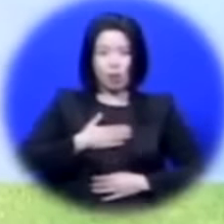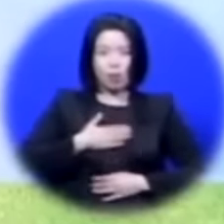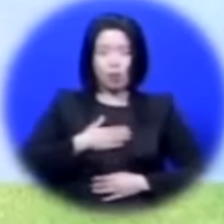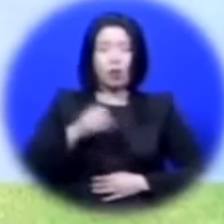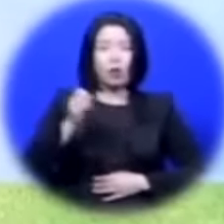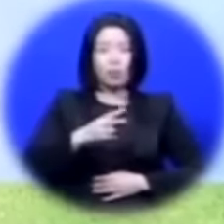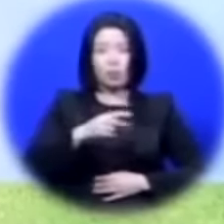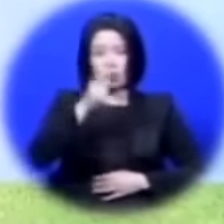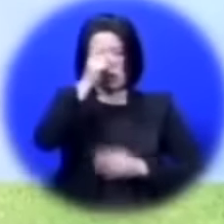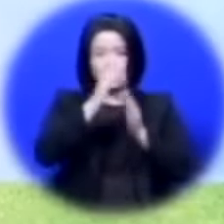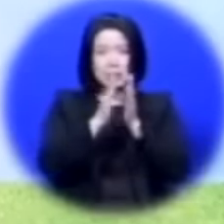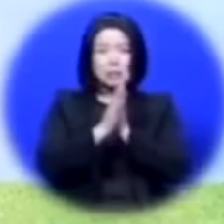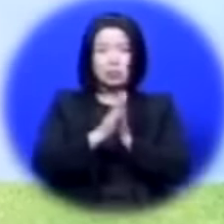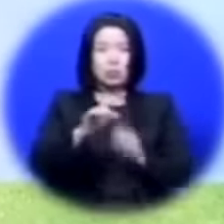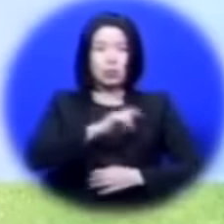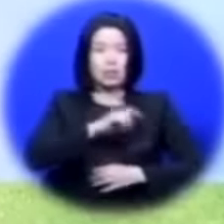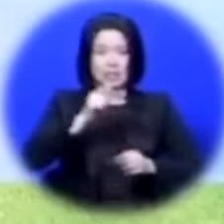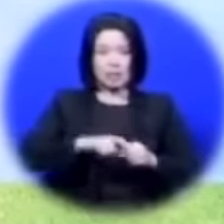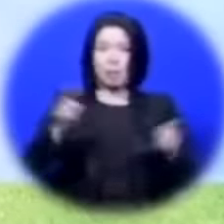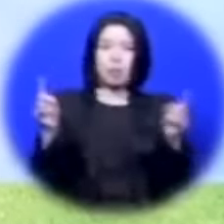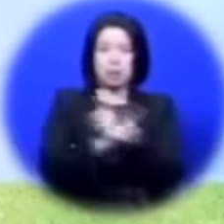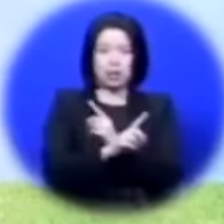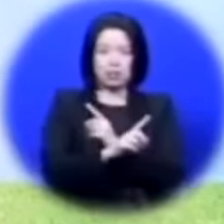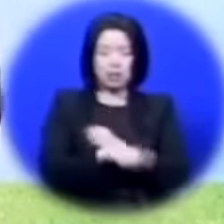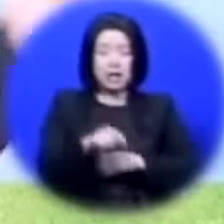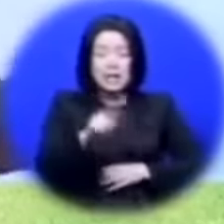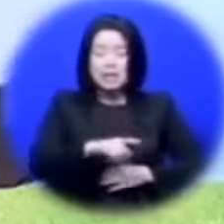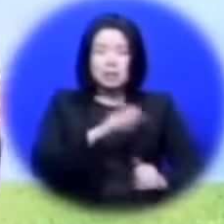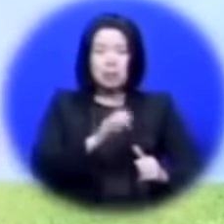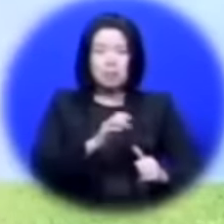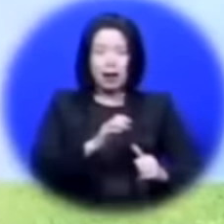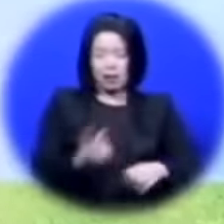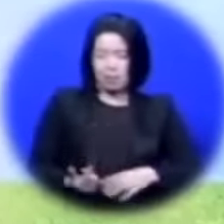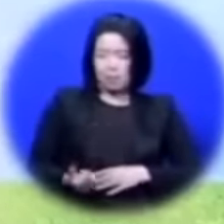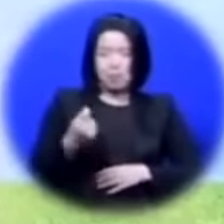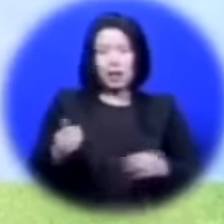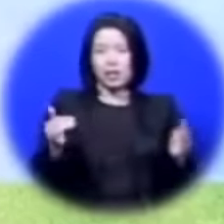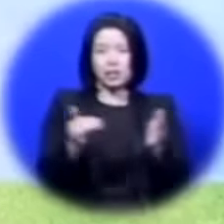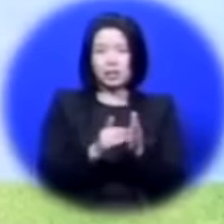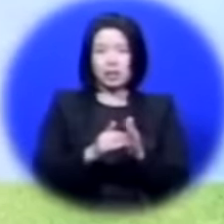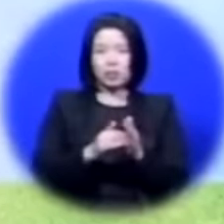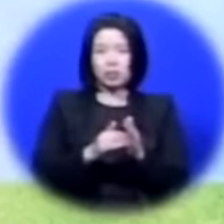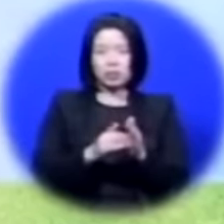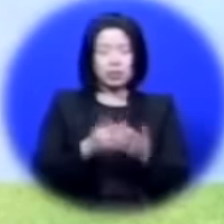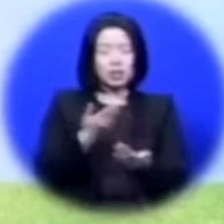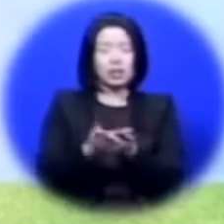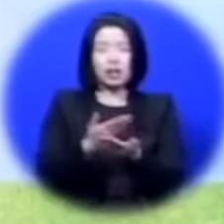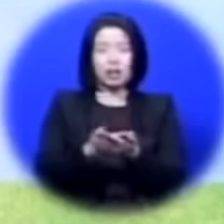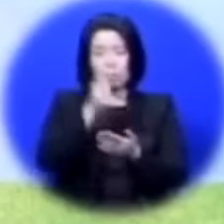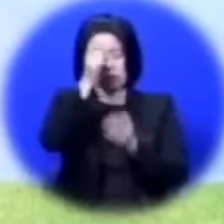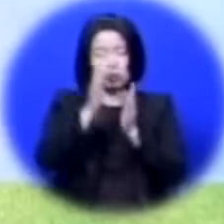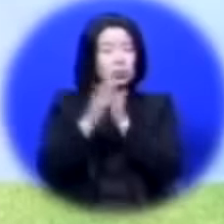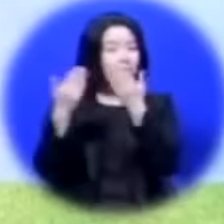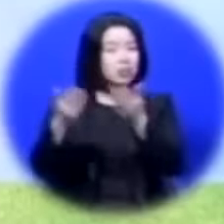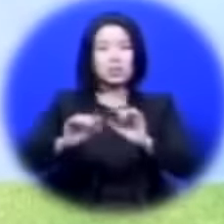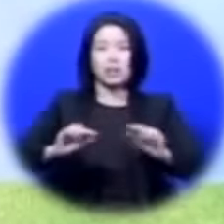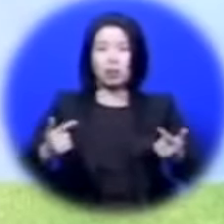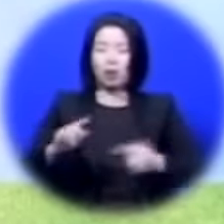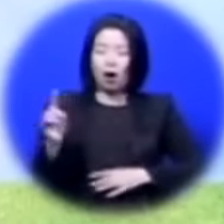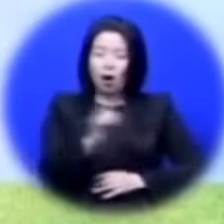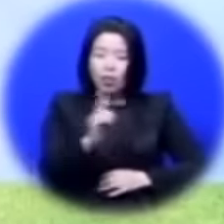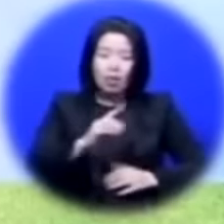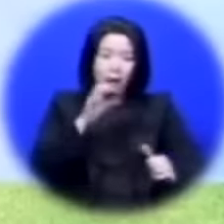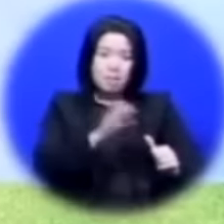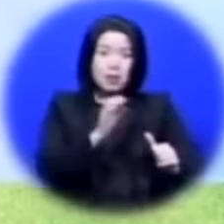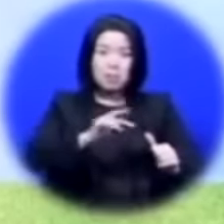기도 제목을 바꾸셨다는 거예요이 핍박이 속히 지나가게 해 달라고 기도하지 않고 어떤 핍박도 이길 수